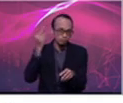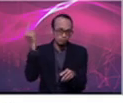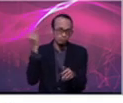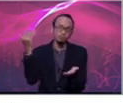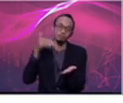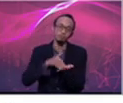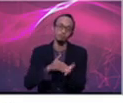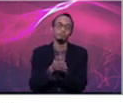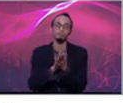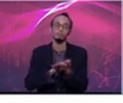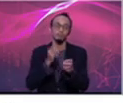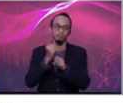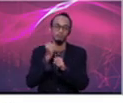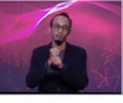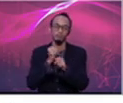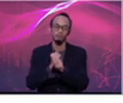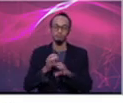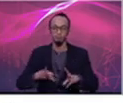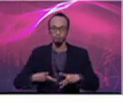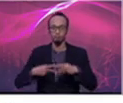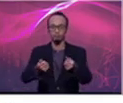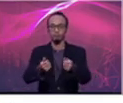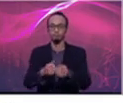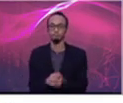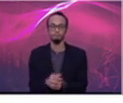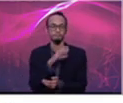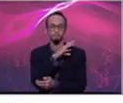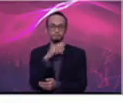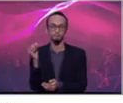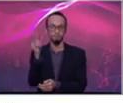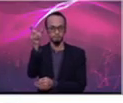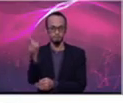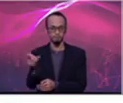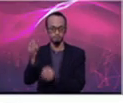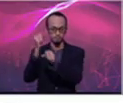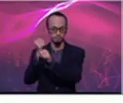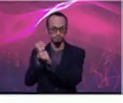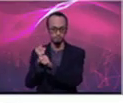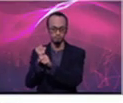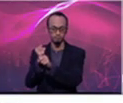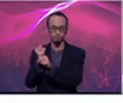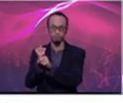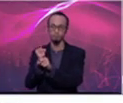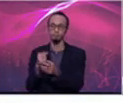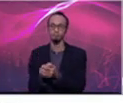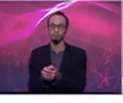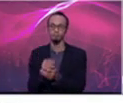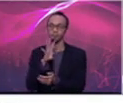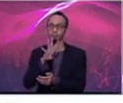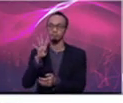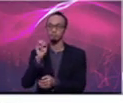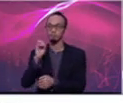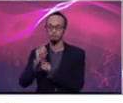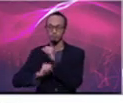kita lebih laju dengan lebih mudahlah sementara itu seorang prospek yang hanya ingin dikenali sebagai Isa 40